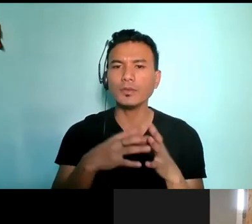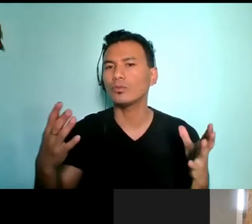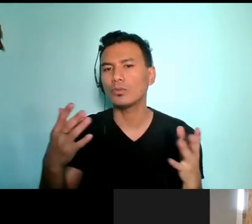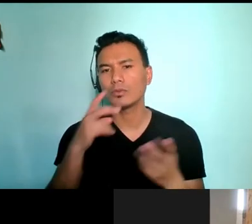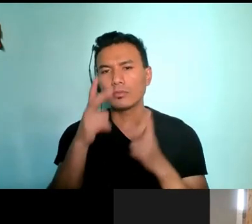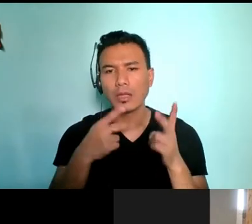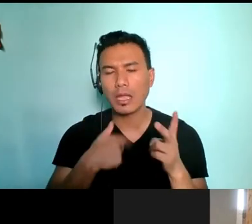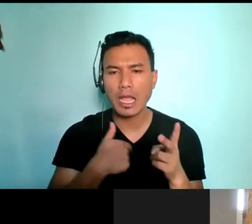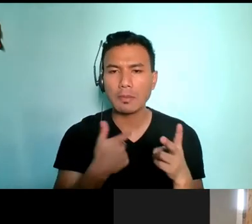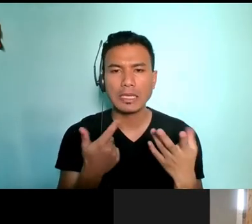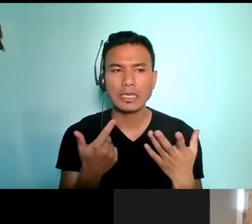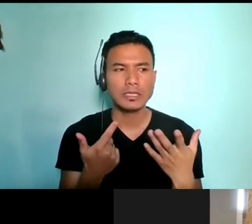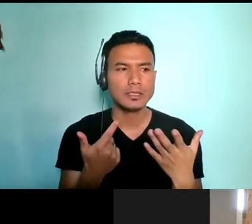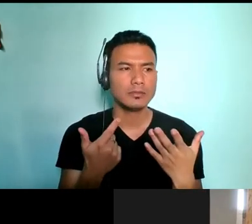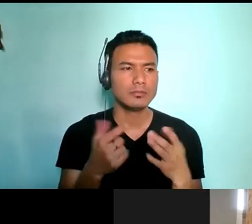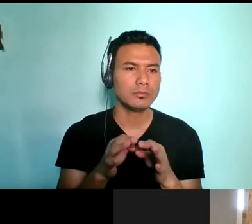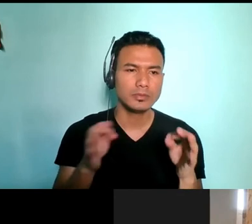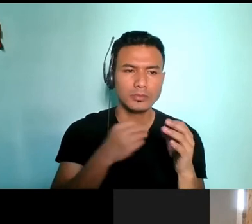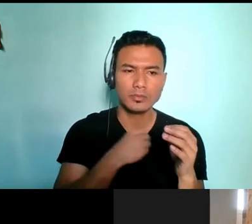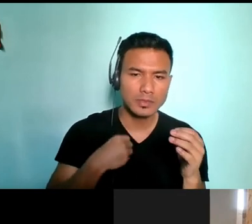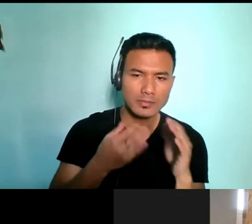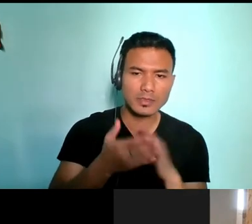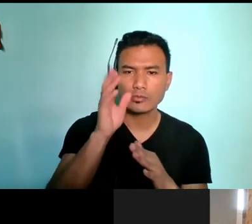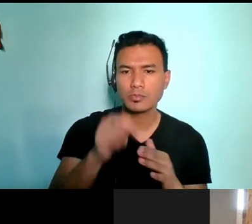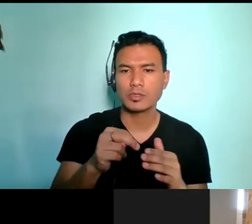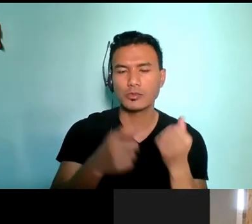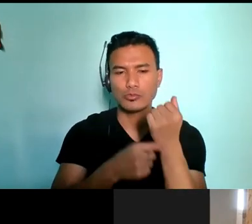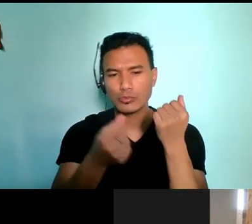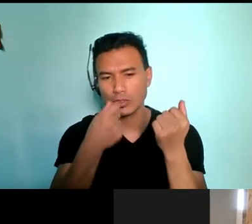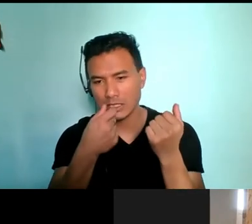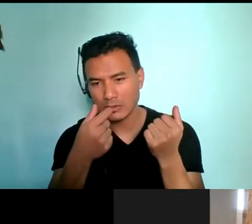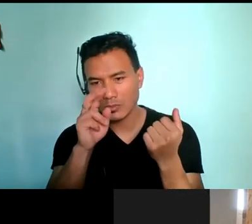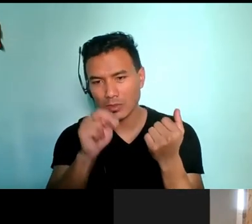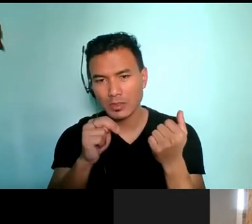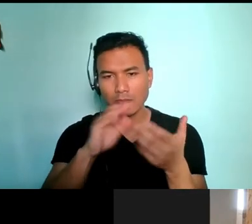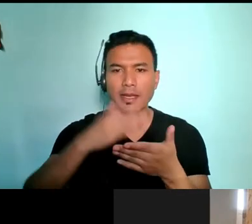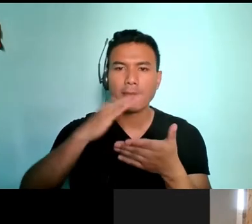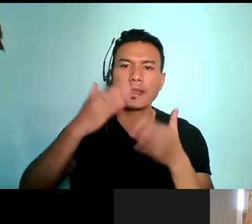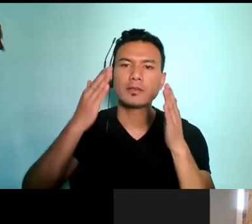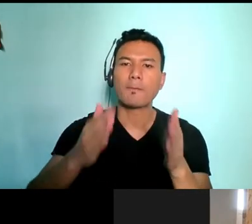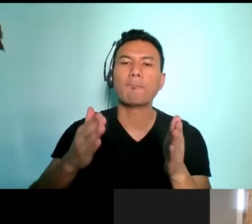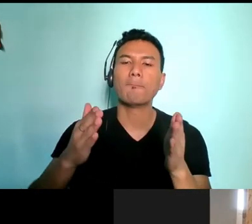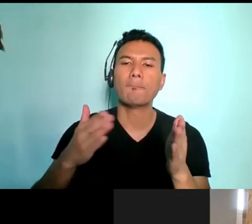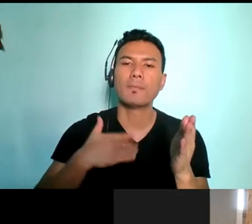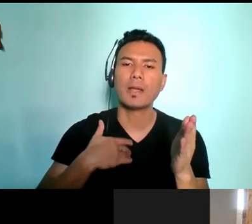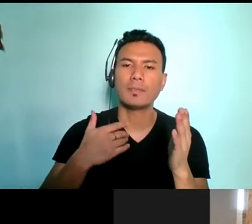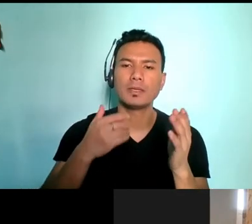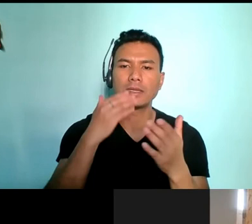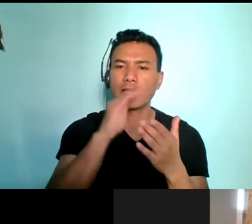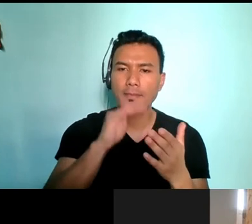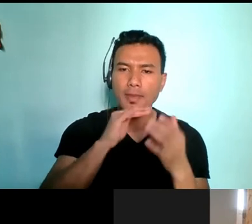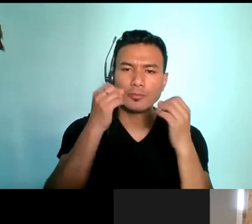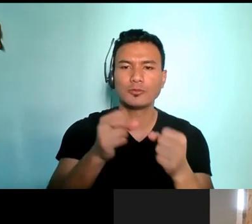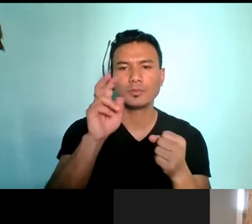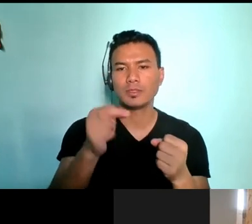भनेर हामीले साइकोलोजिक ट्रिटमेन्टमा जानुपर्ने, मेडिसिन लिनुपर्ने अथवा महिनौ महिनौसम्म हामीले सेसनमा बस्नुपर्ने हुँदैन,